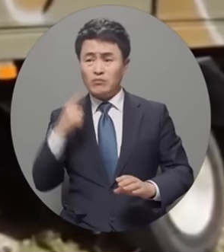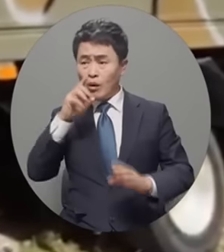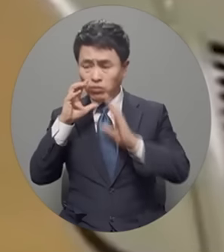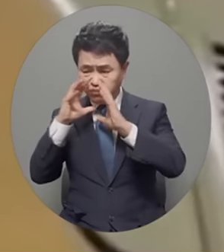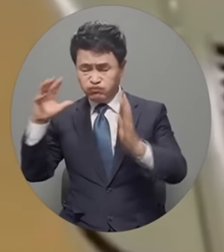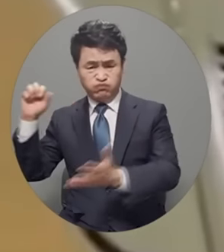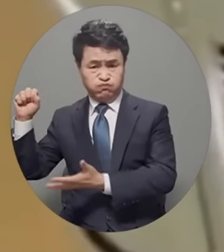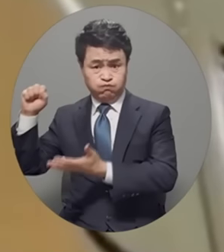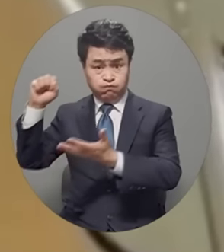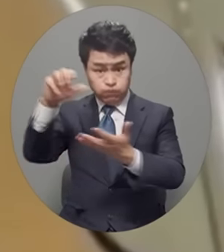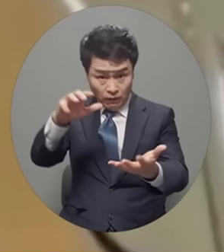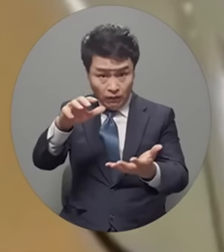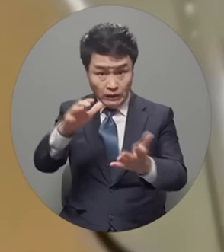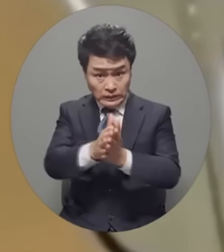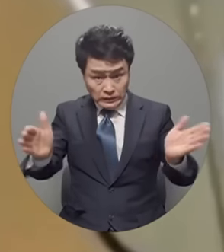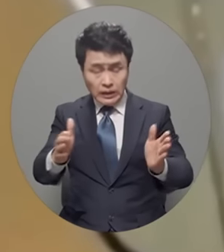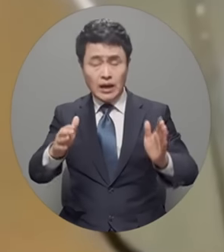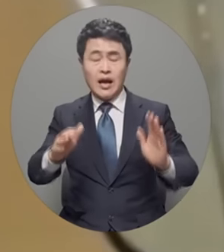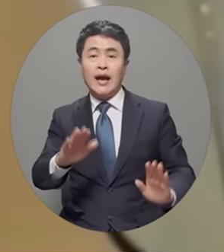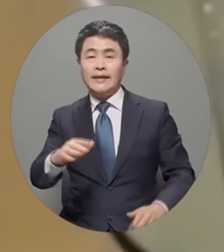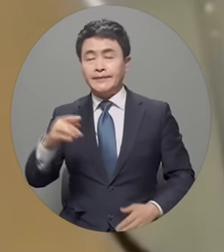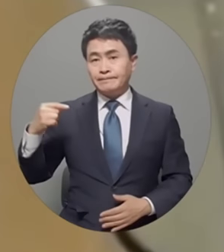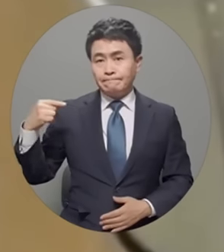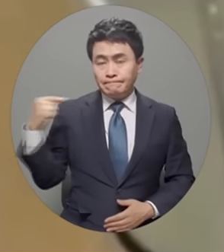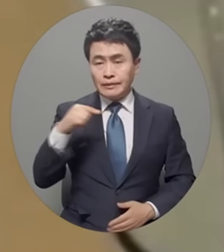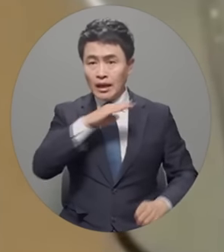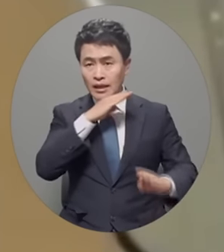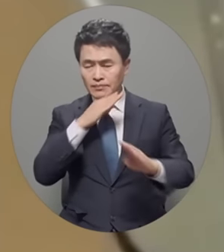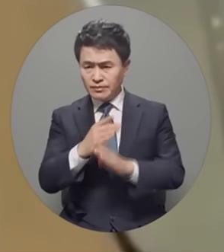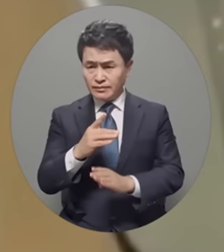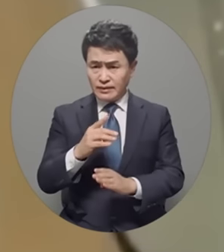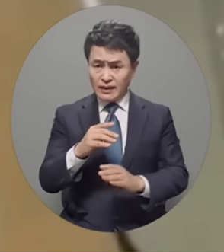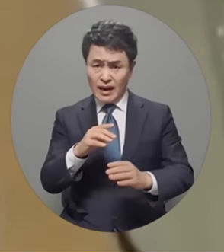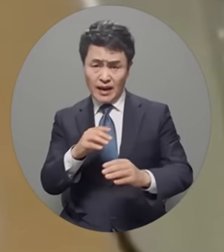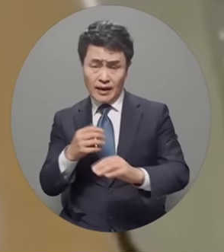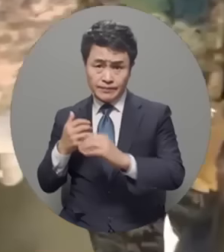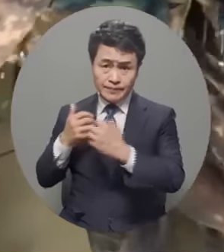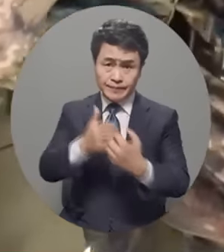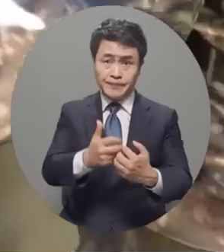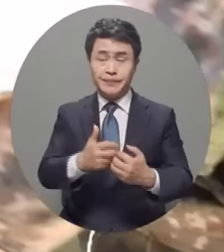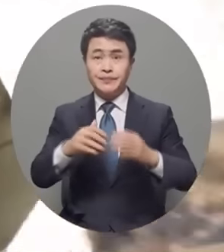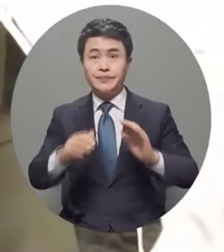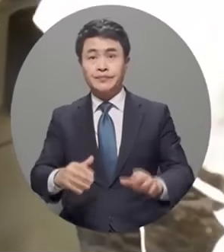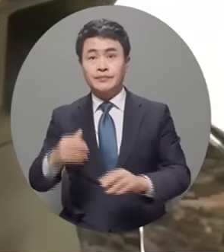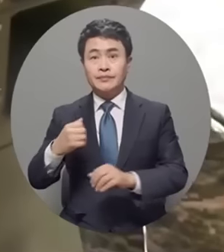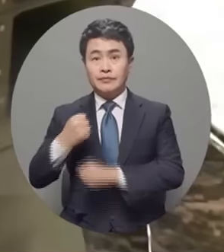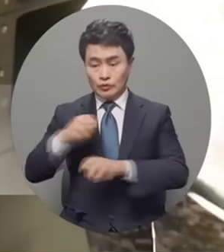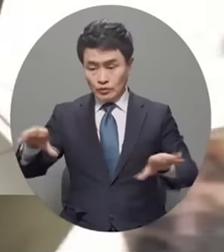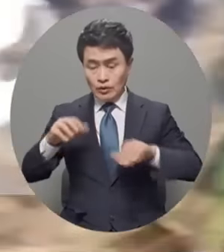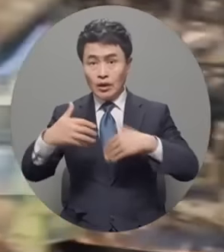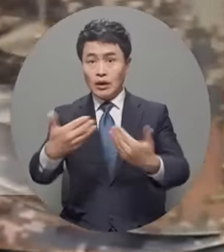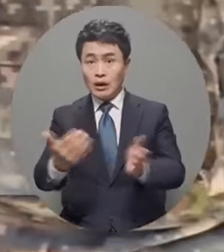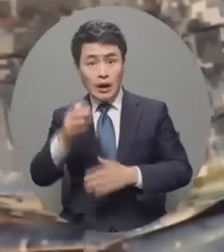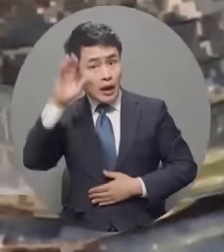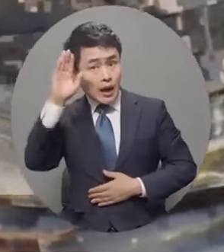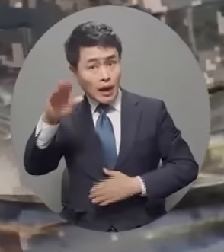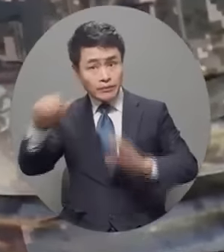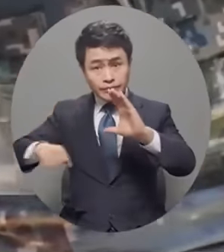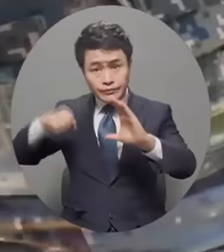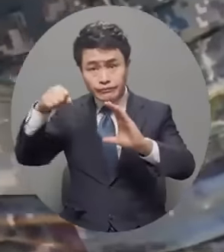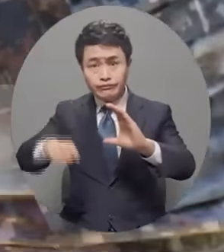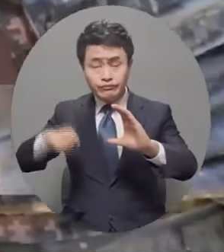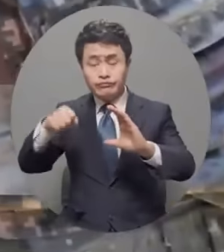살포를 재개함에 따라 가장 강력한 대북 심리전에 나선 겁니다. 합동참모본부는 앞으로 확성기